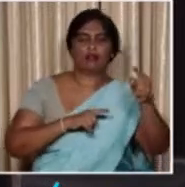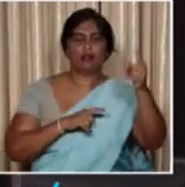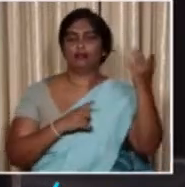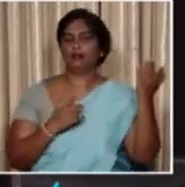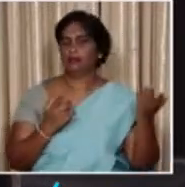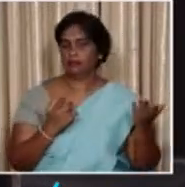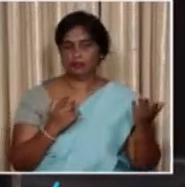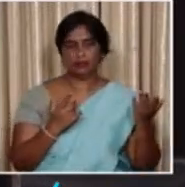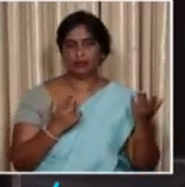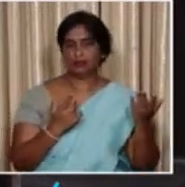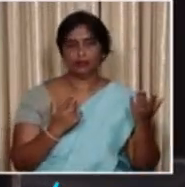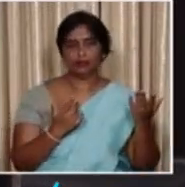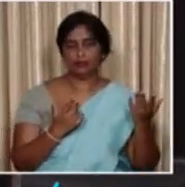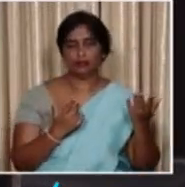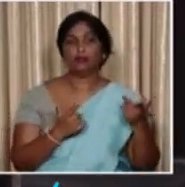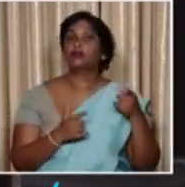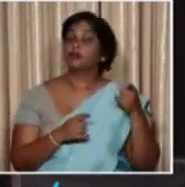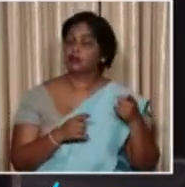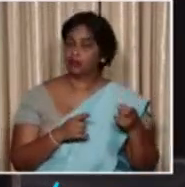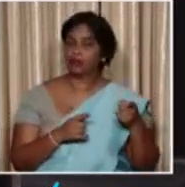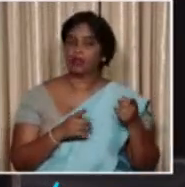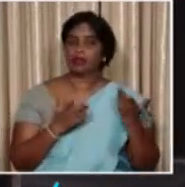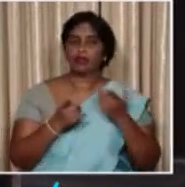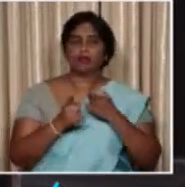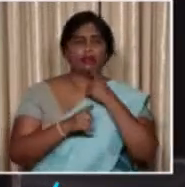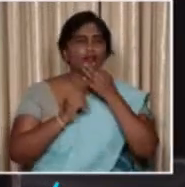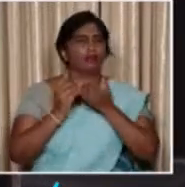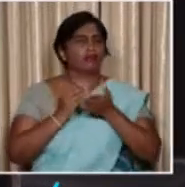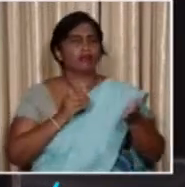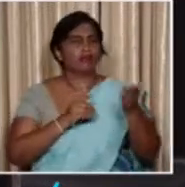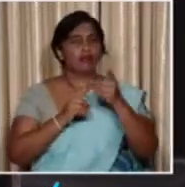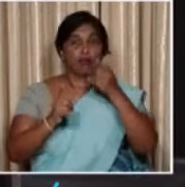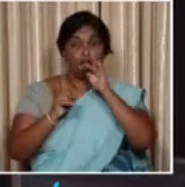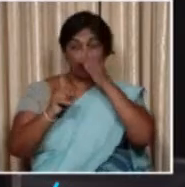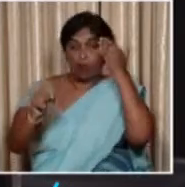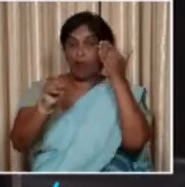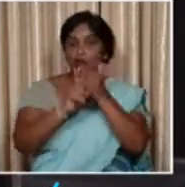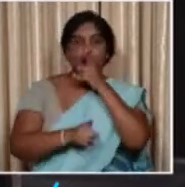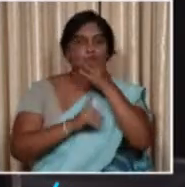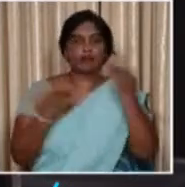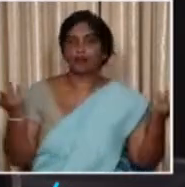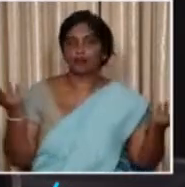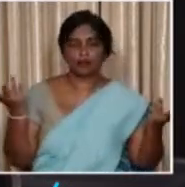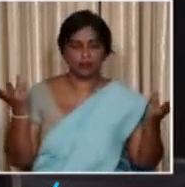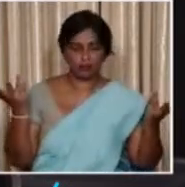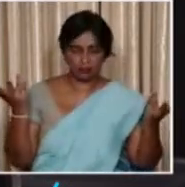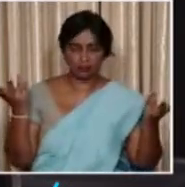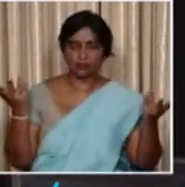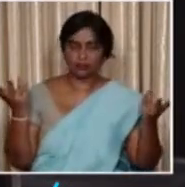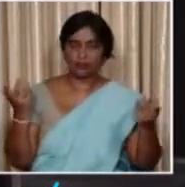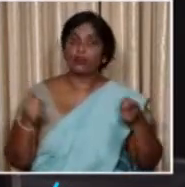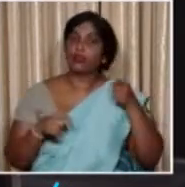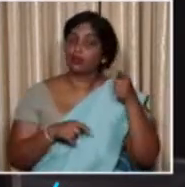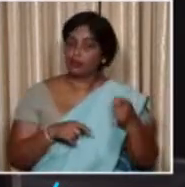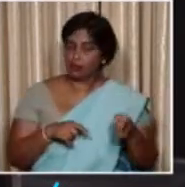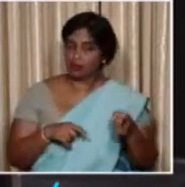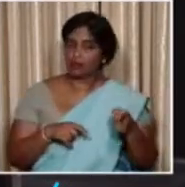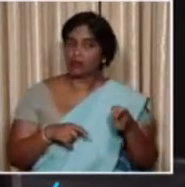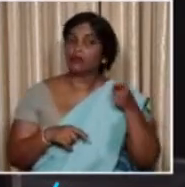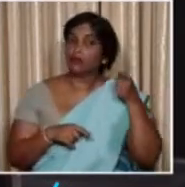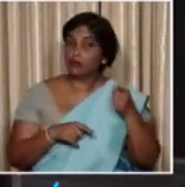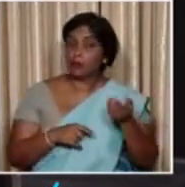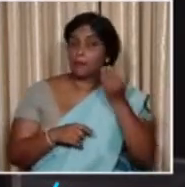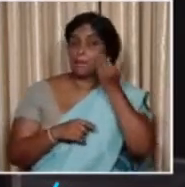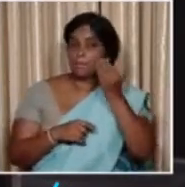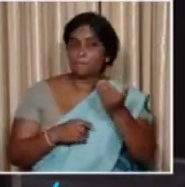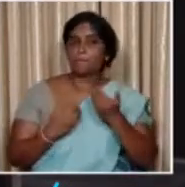තත්ත්වයක්. මේ ඒ කොහෙද යන්නේ මල්ලේපොල් තත්ත්වයක් කතා කරන්නේ. අදාළ දෙන්නේ මේ කතා කරන්නේ. ඉතින් මේකේ